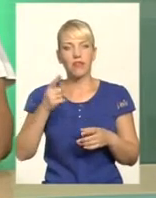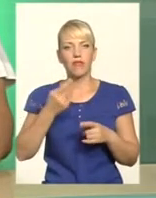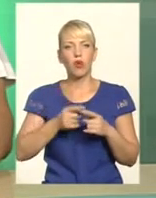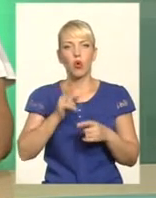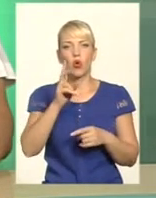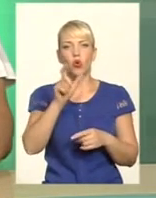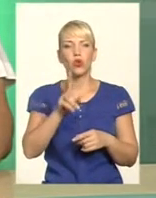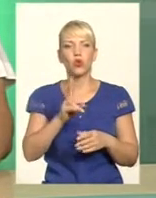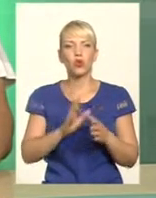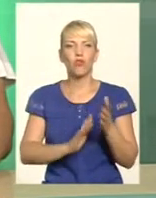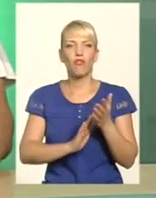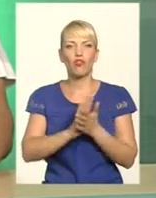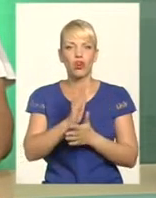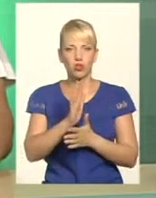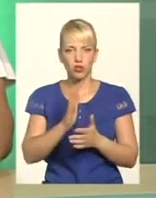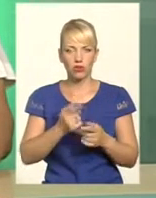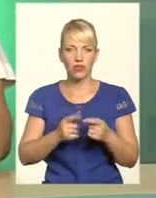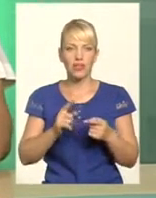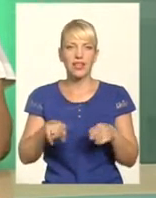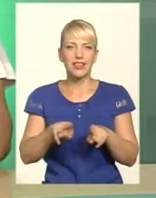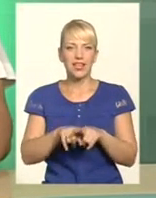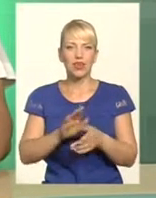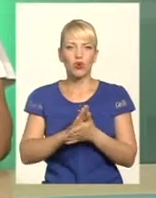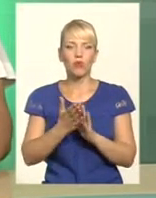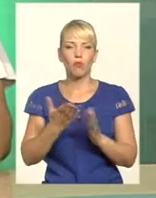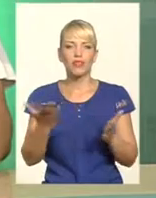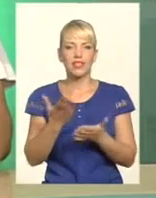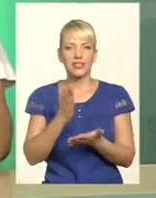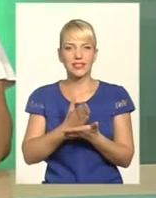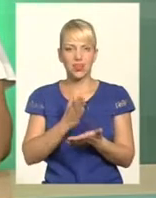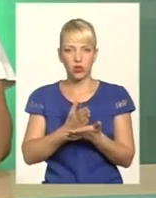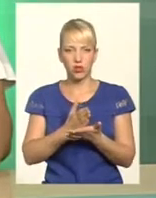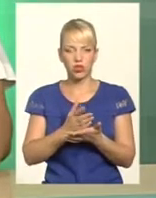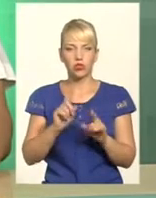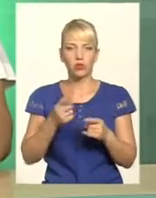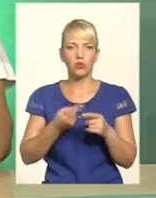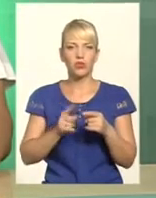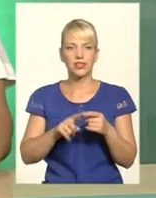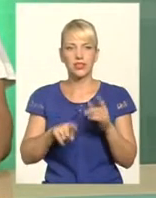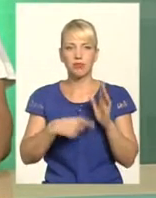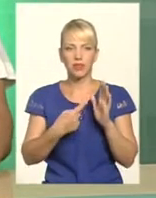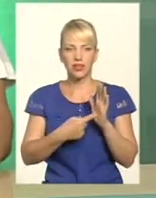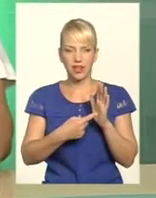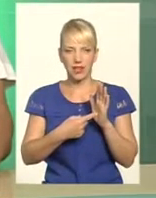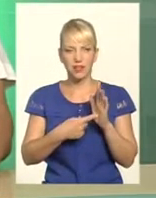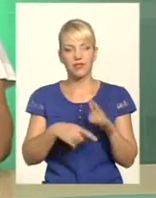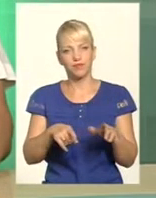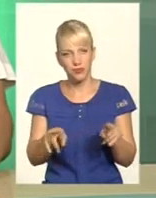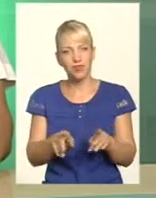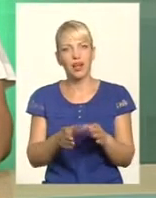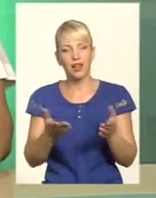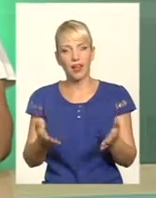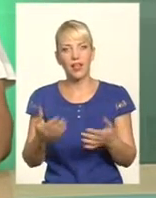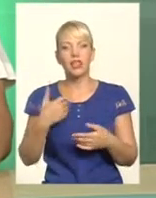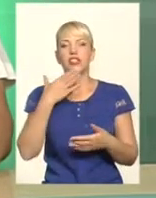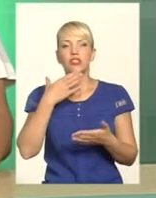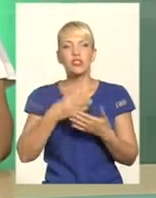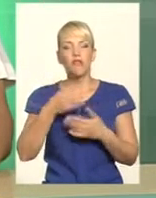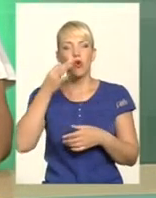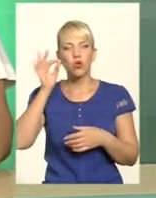її психологічне відношення до тих обставин, які відбуваються. Тому це питання вибіркове. З свого досвіду я скажу, що в основному